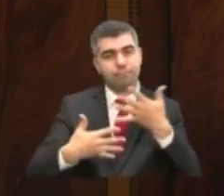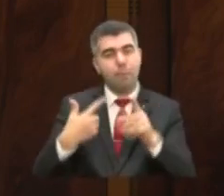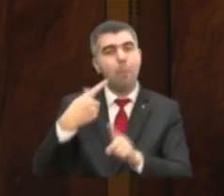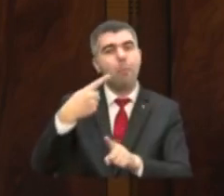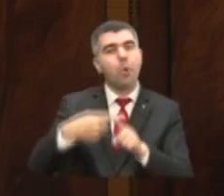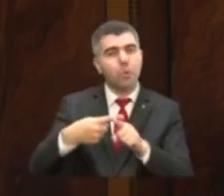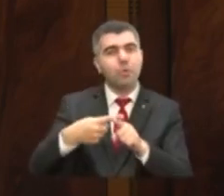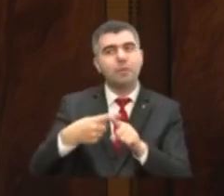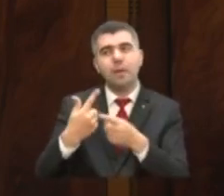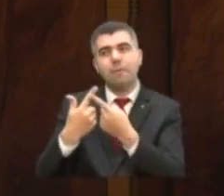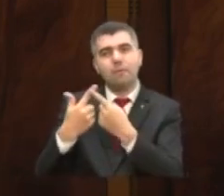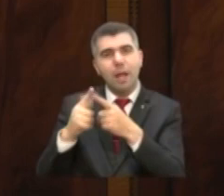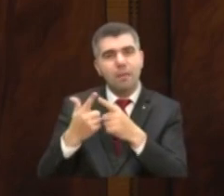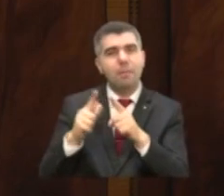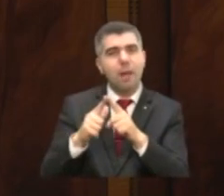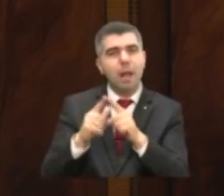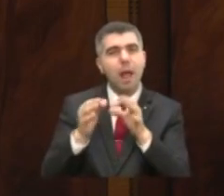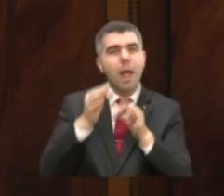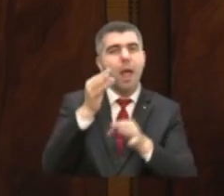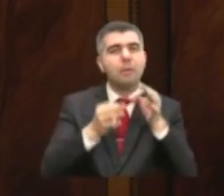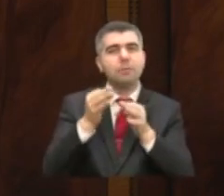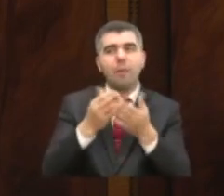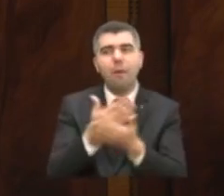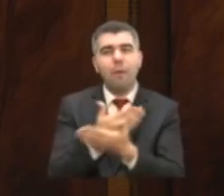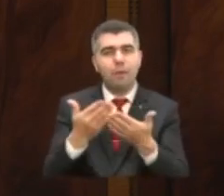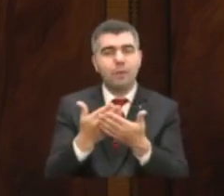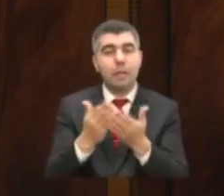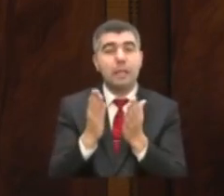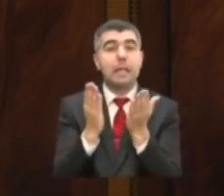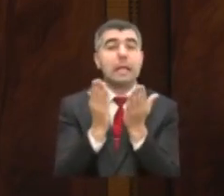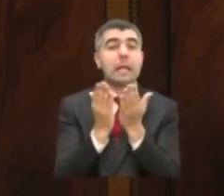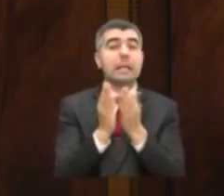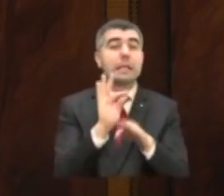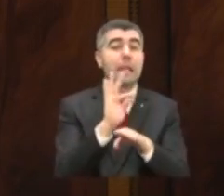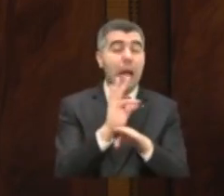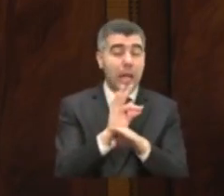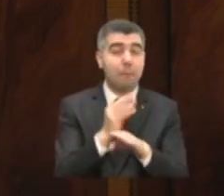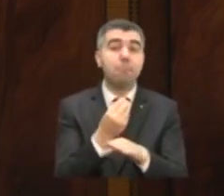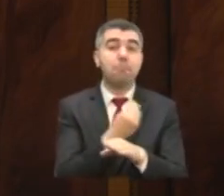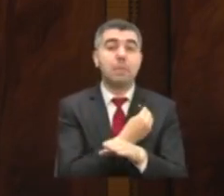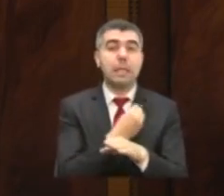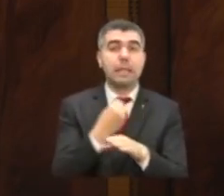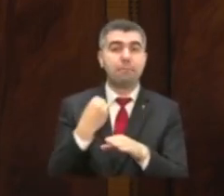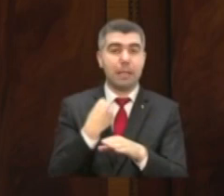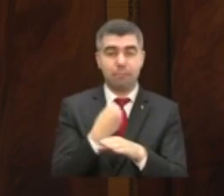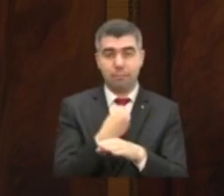محاور أخرى مرتبطة بالعدالة المجالية. أولا التعليم، ثانيا الصحة،